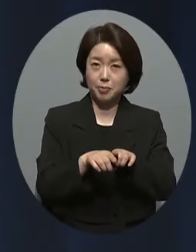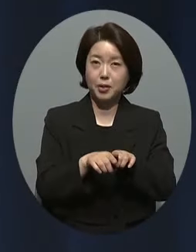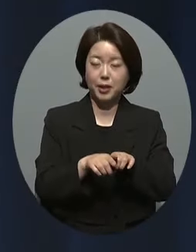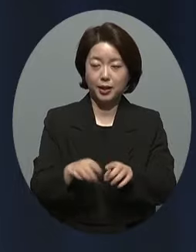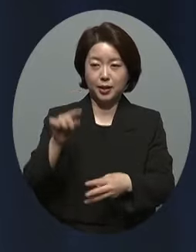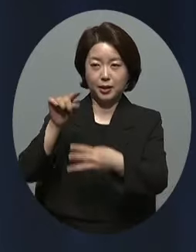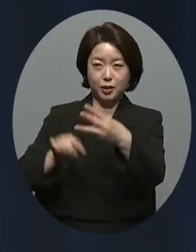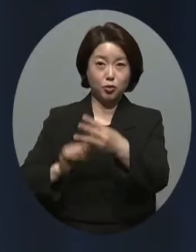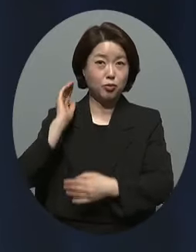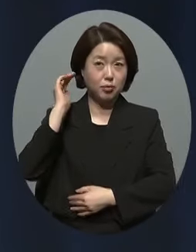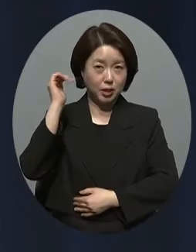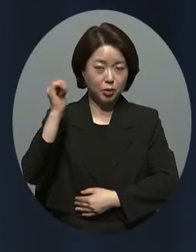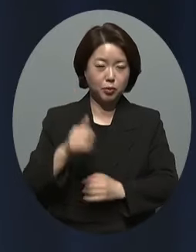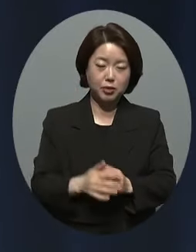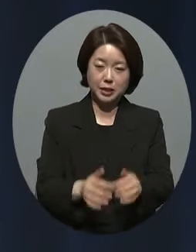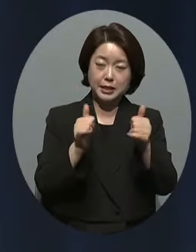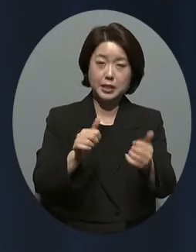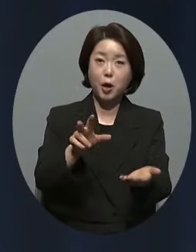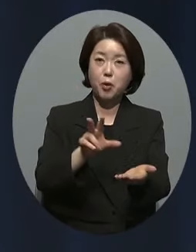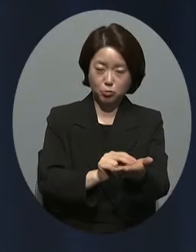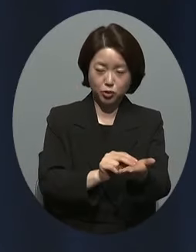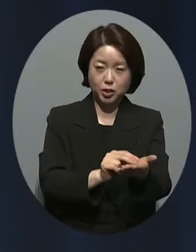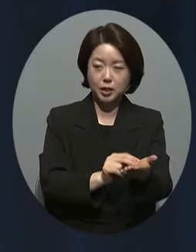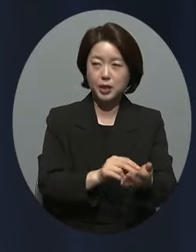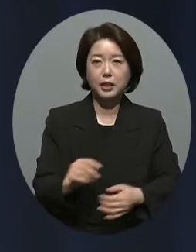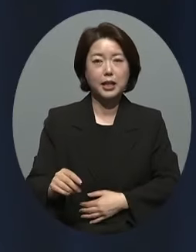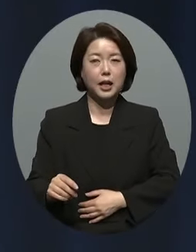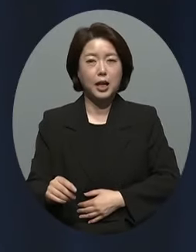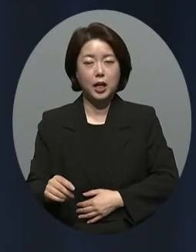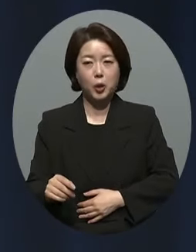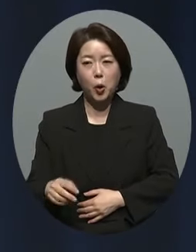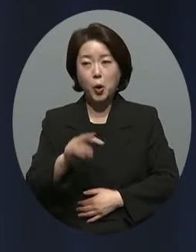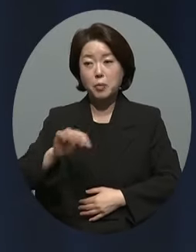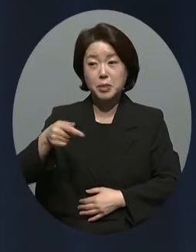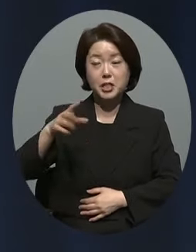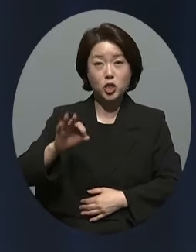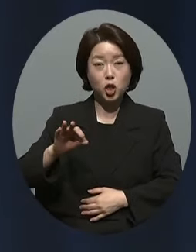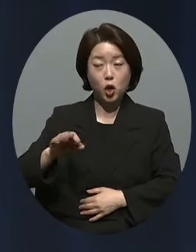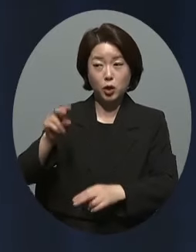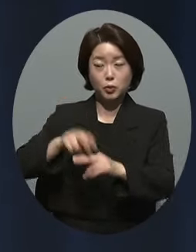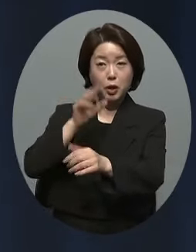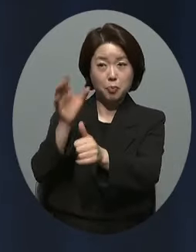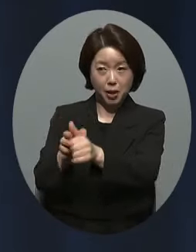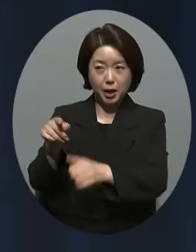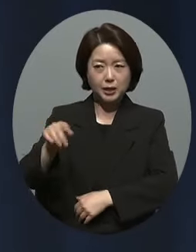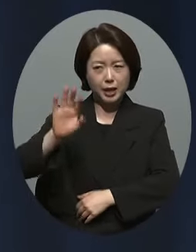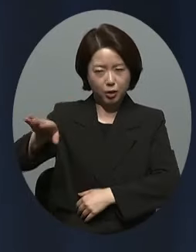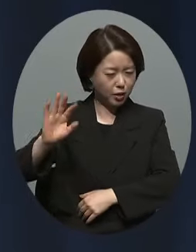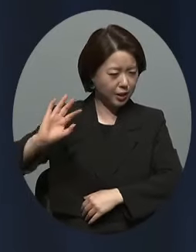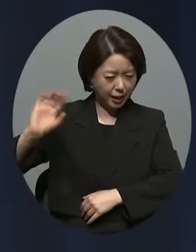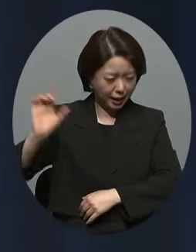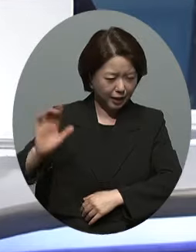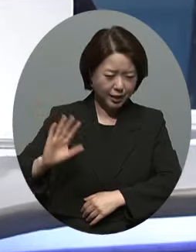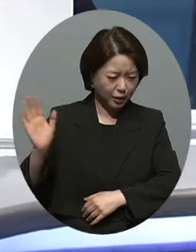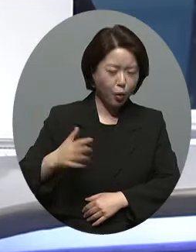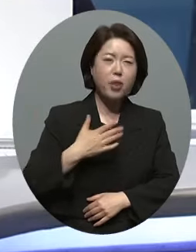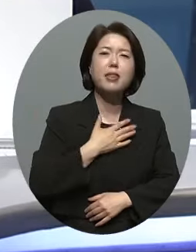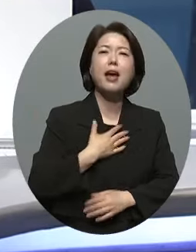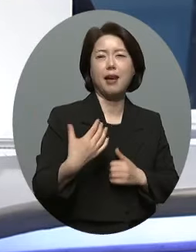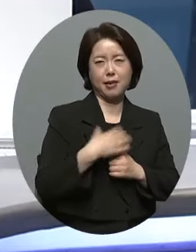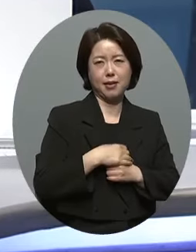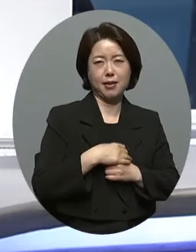대통령이 사범 리스크는 민정수 임명을 하면서 그런 얘기도 했어요 내가 책임을 짓는 것이다 얘기했는데 이거는 어떤 식으로 이번에도 또